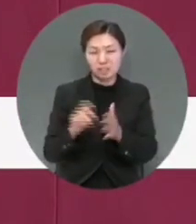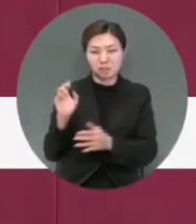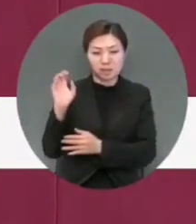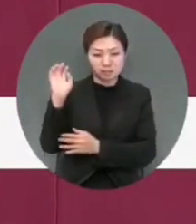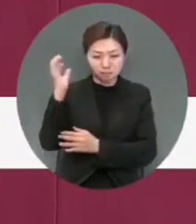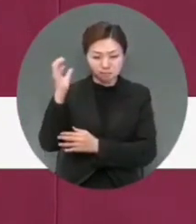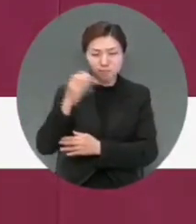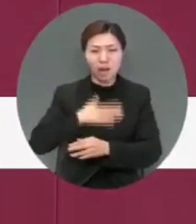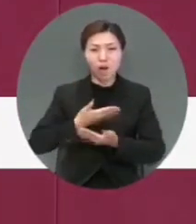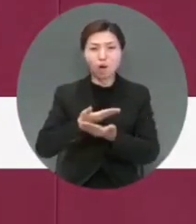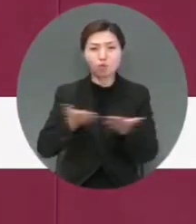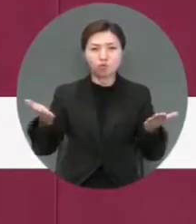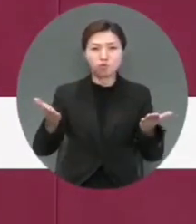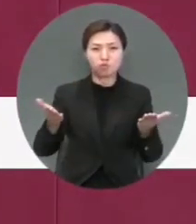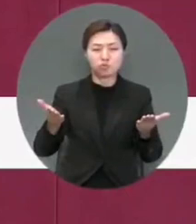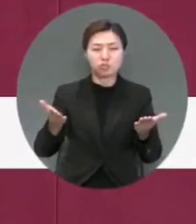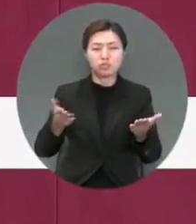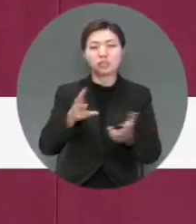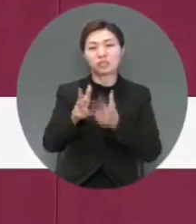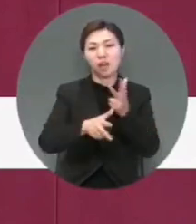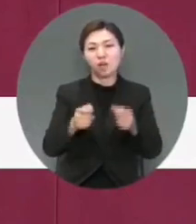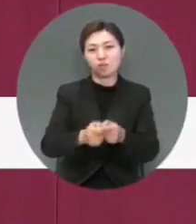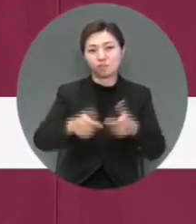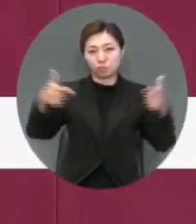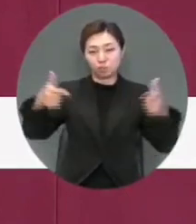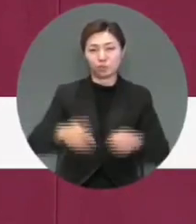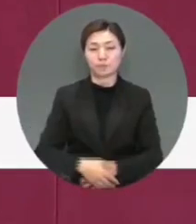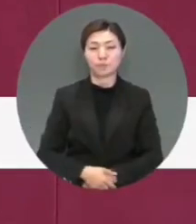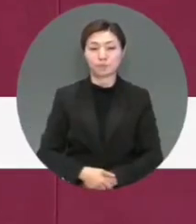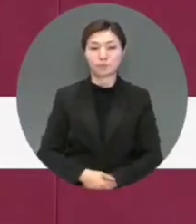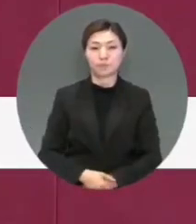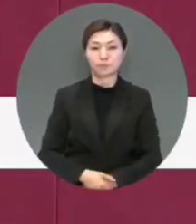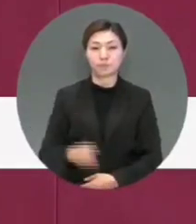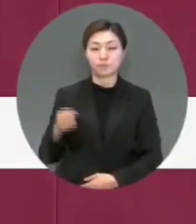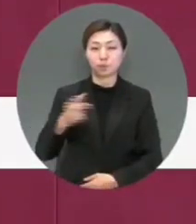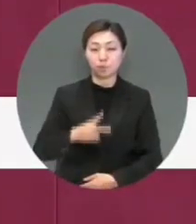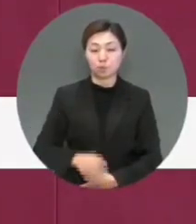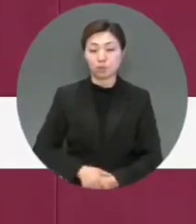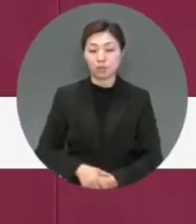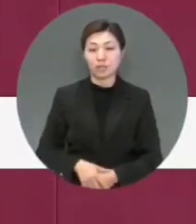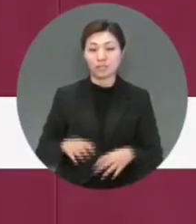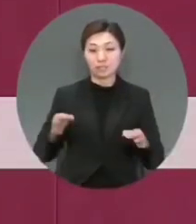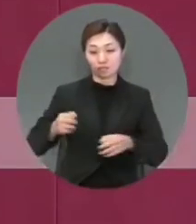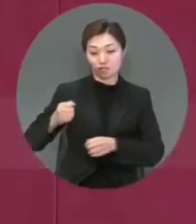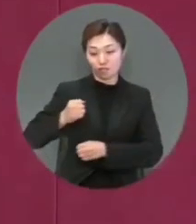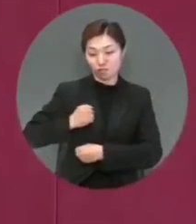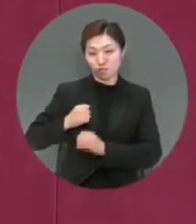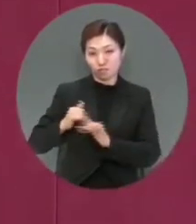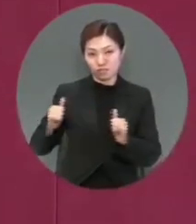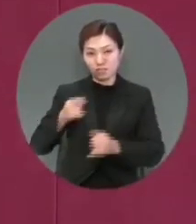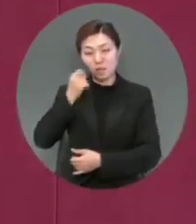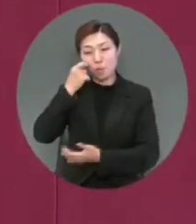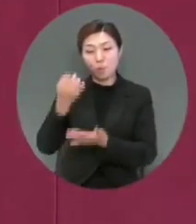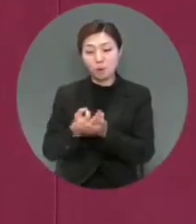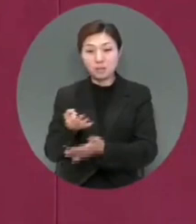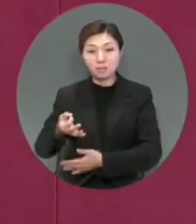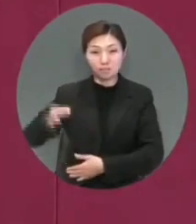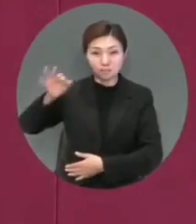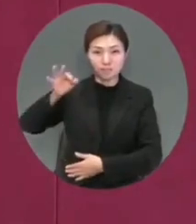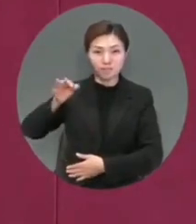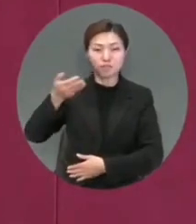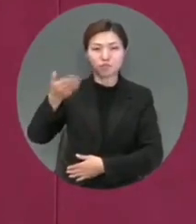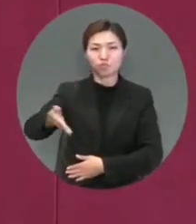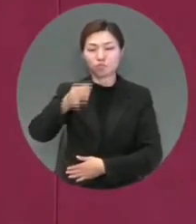군 초급 간부의 단기 복무 장려금을 인상하고 전방의 농물 관사